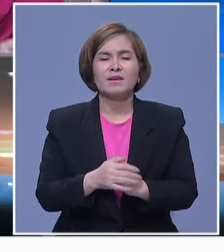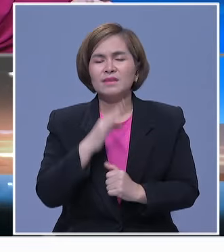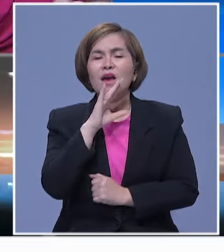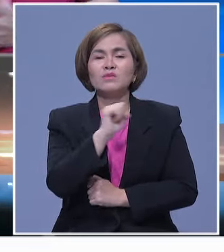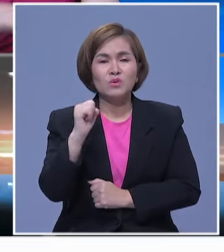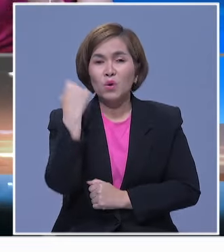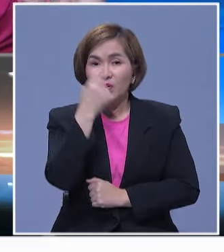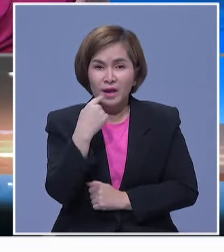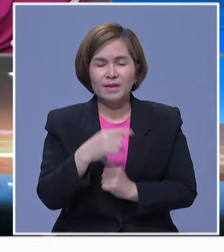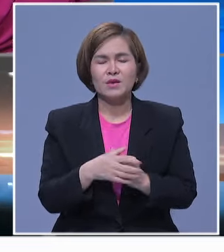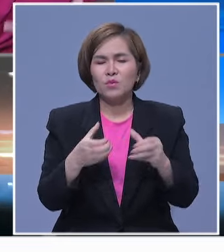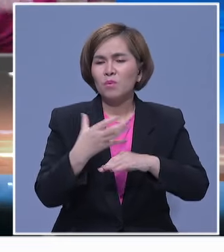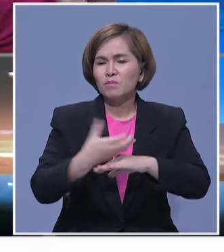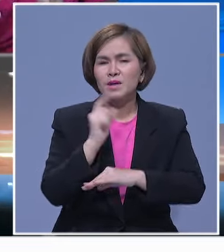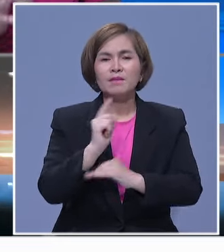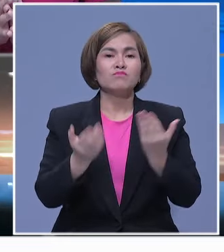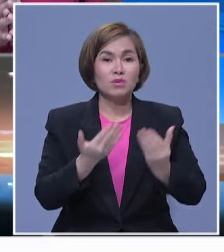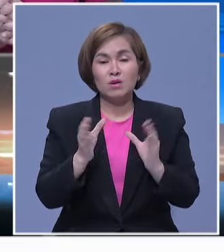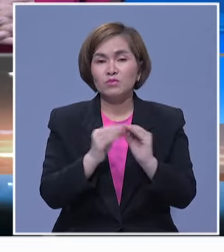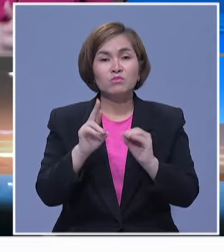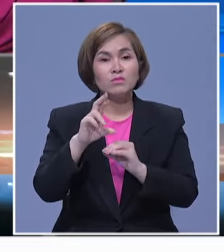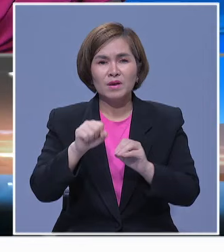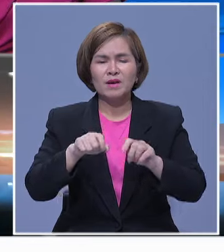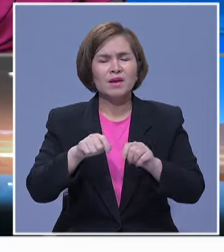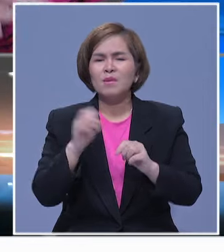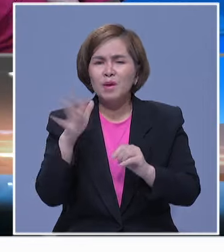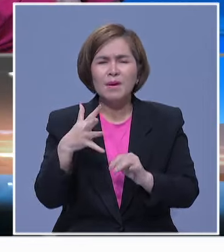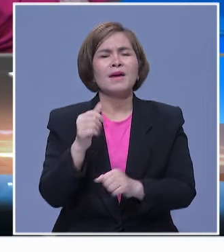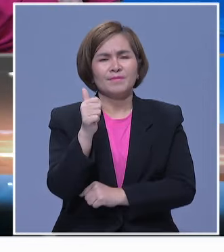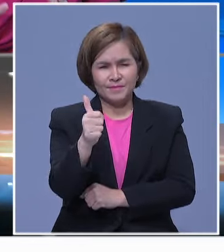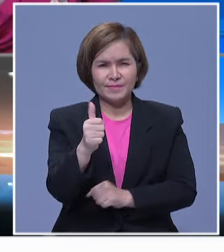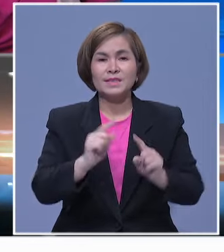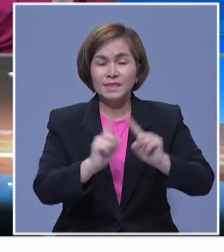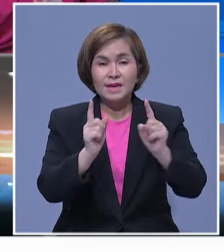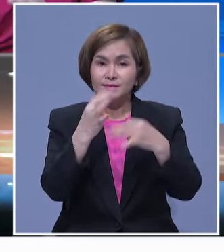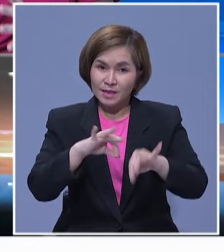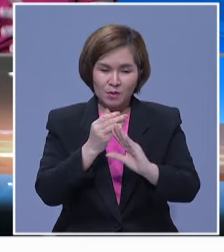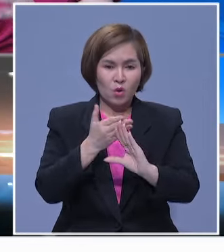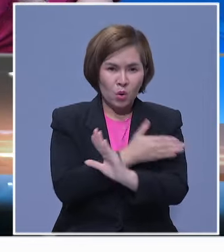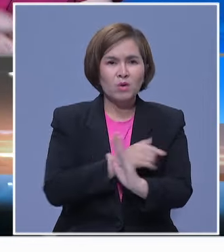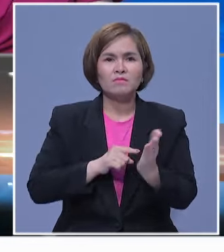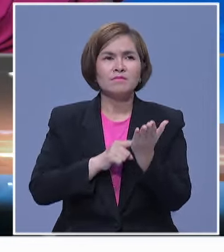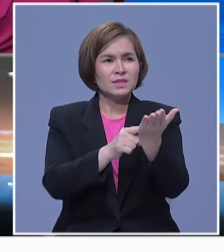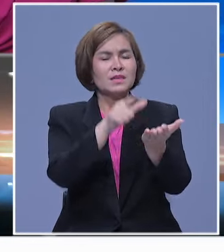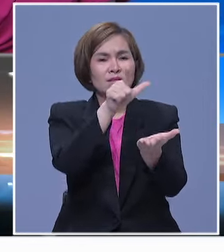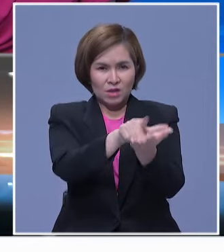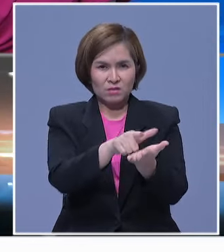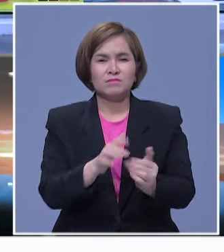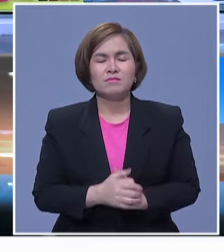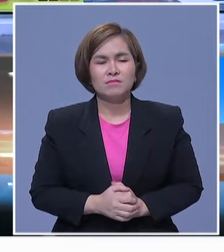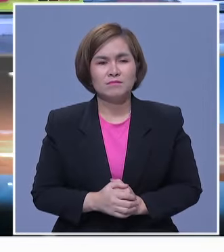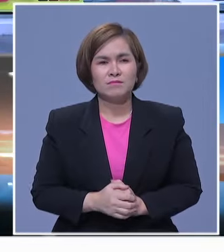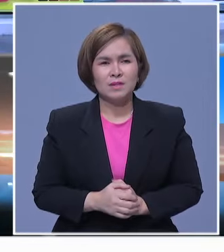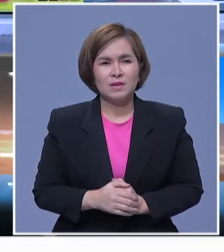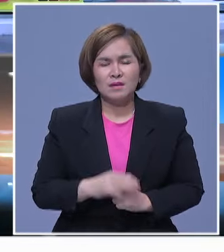ใครก็ตามที่ไม่ว่าจะอยู่พรรคไหนก็ตามขาดประชุมสภาเนี่ยขาดได้แต่ต้องมีการยื่นใบลาต่อประธานสภา ต้องแจ้ง